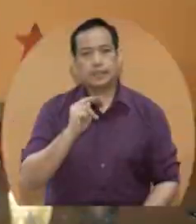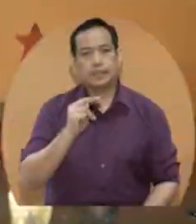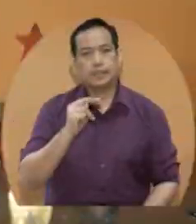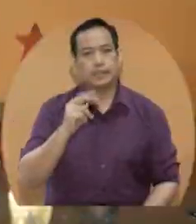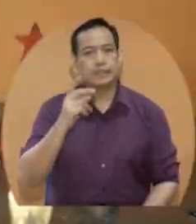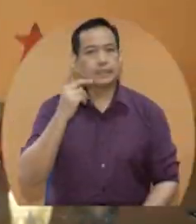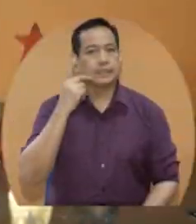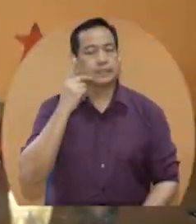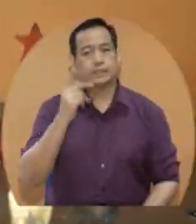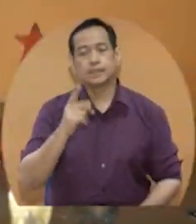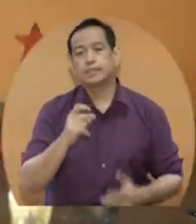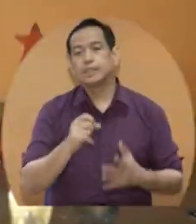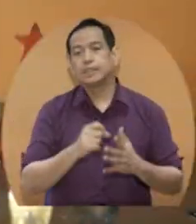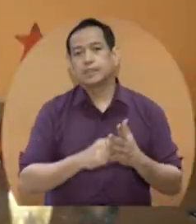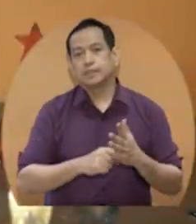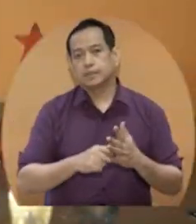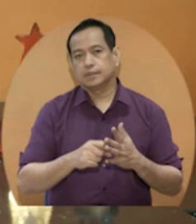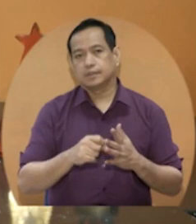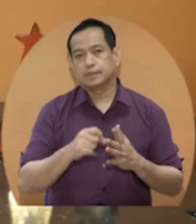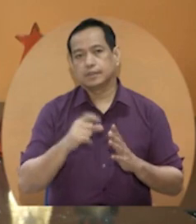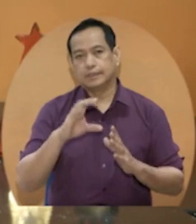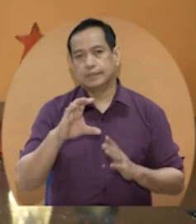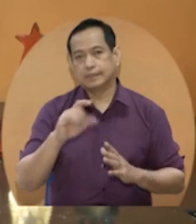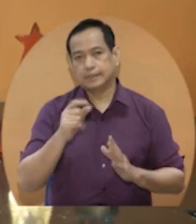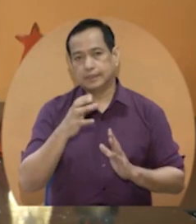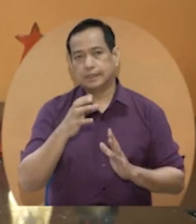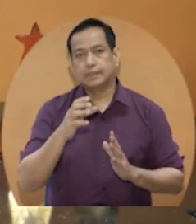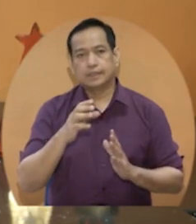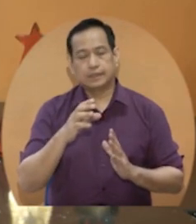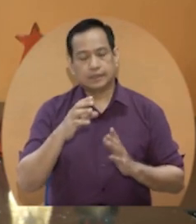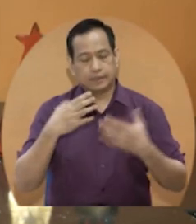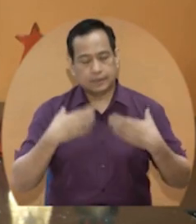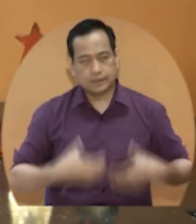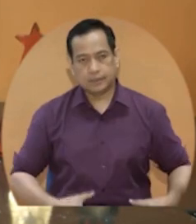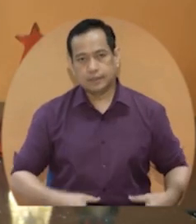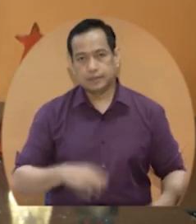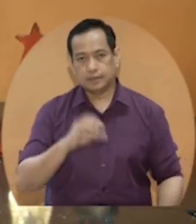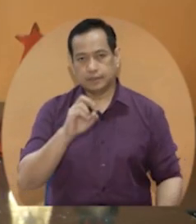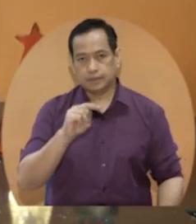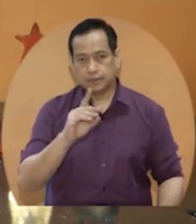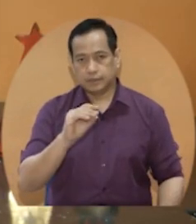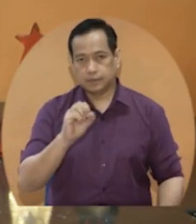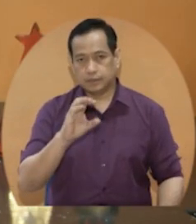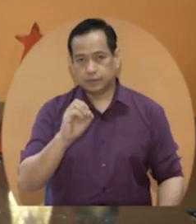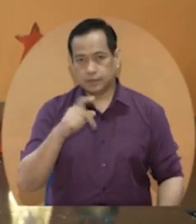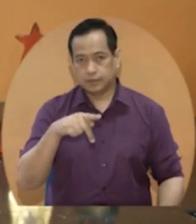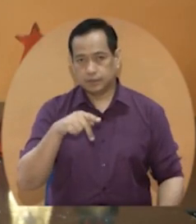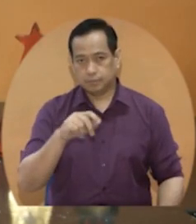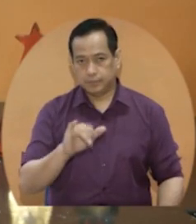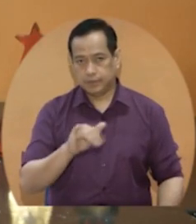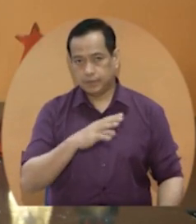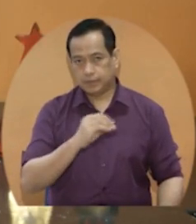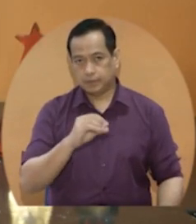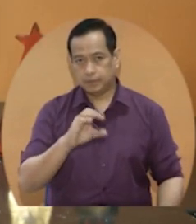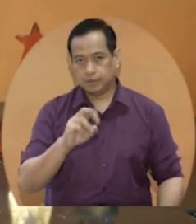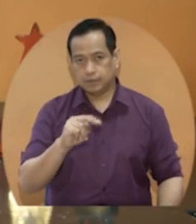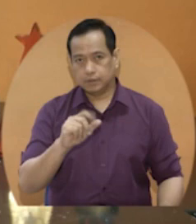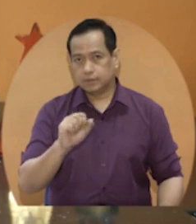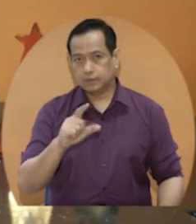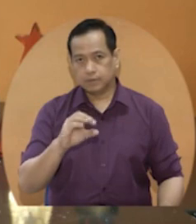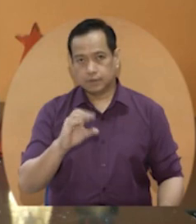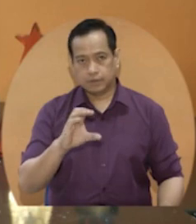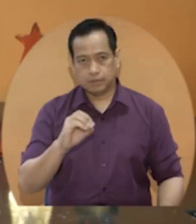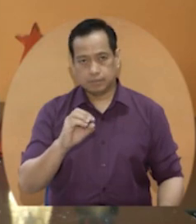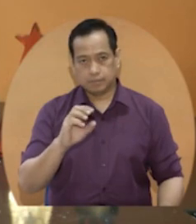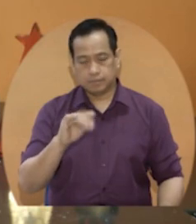Kailangan ni Cristaline Pura ng CT scan, endoscopy at colonoscopy. May kamahalan ng mga itong